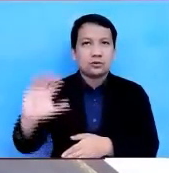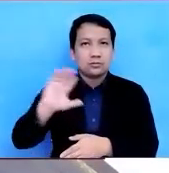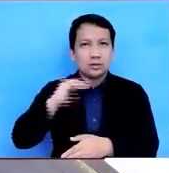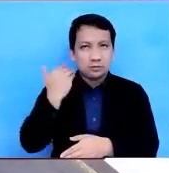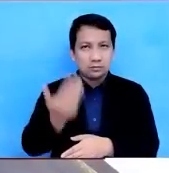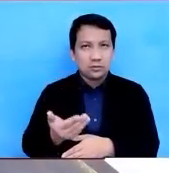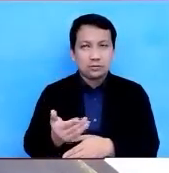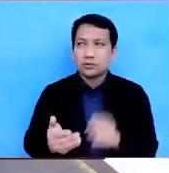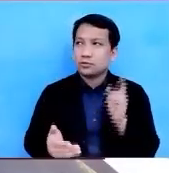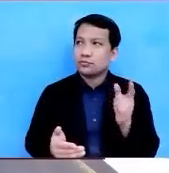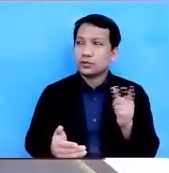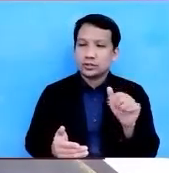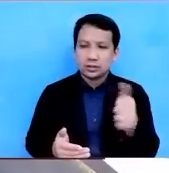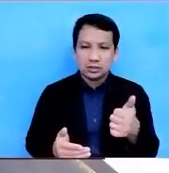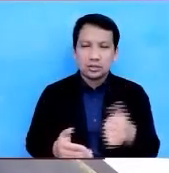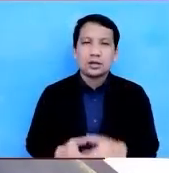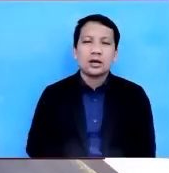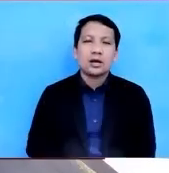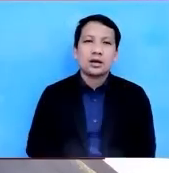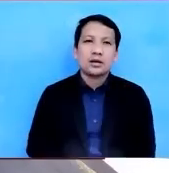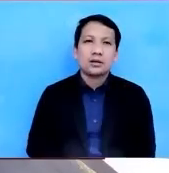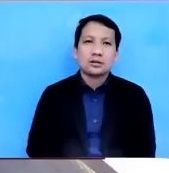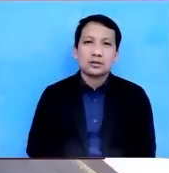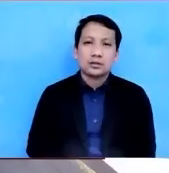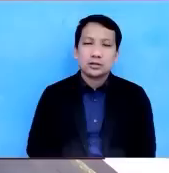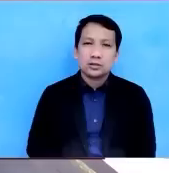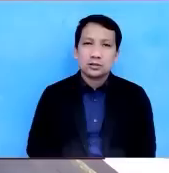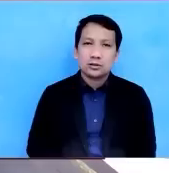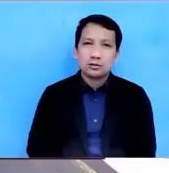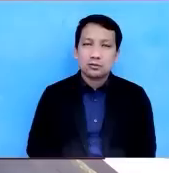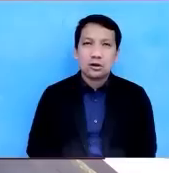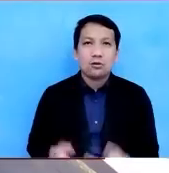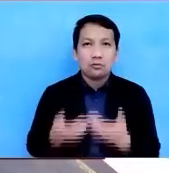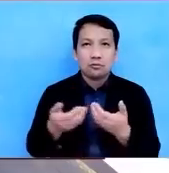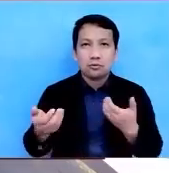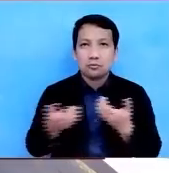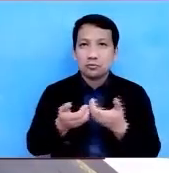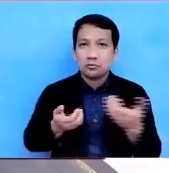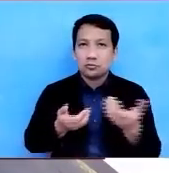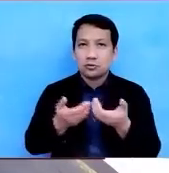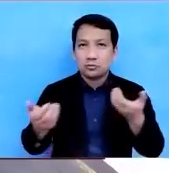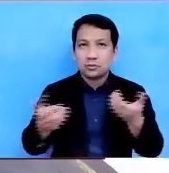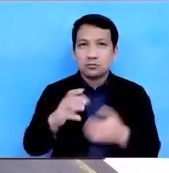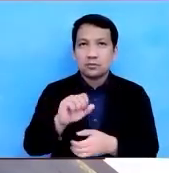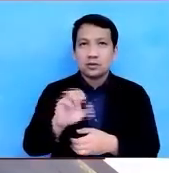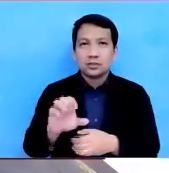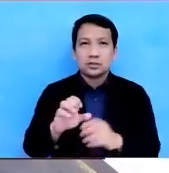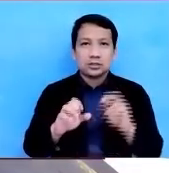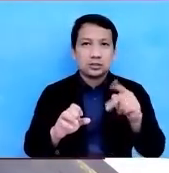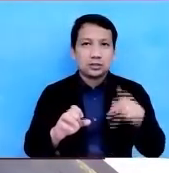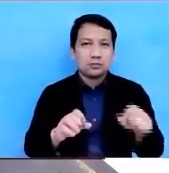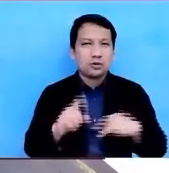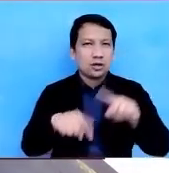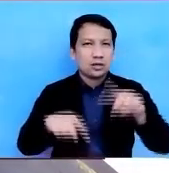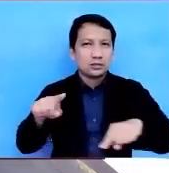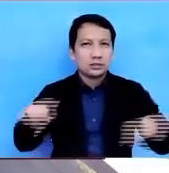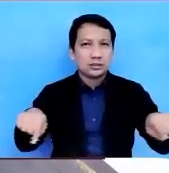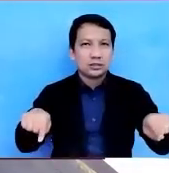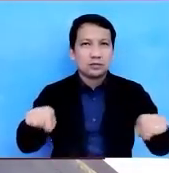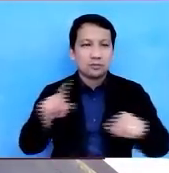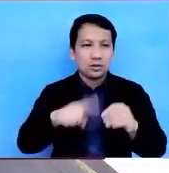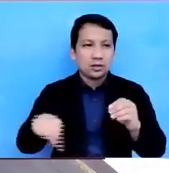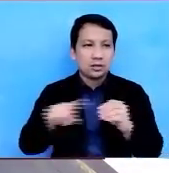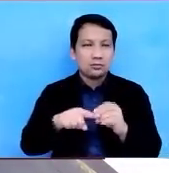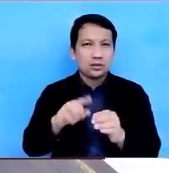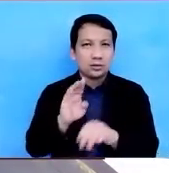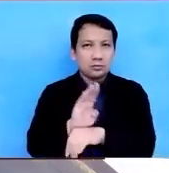pang 2010. Kung mapapansin po ninyo, hiwa-hiwalay ang mga kaso ni Napoles dahil iba-iba ang kanegosyo niyang